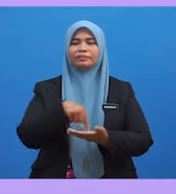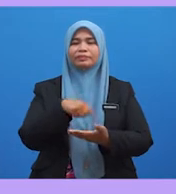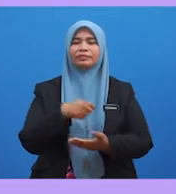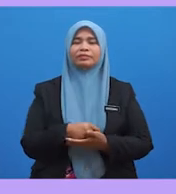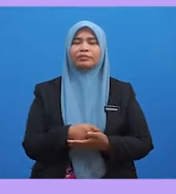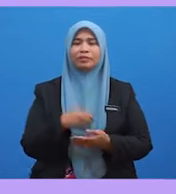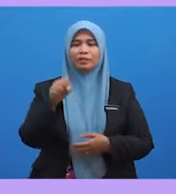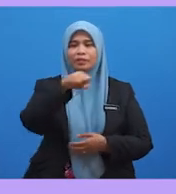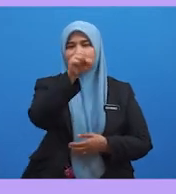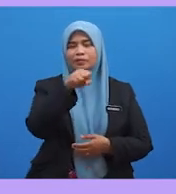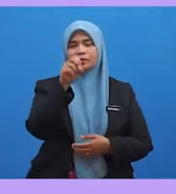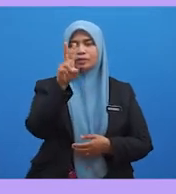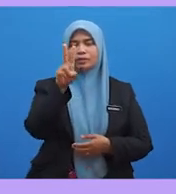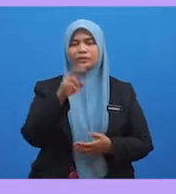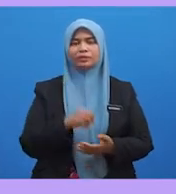Soalan kedua,